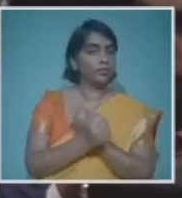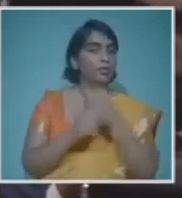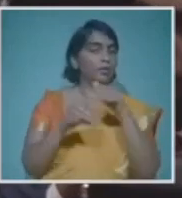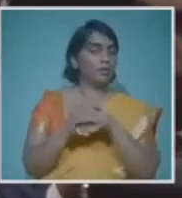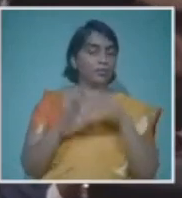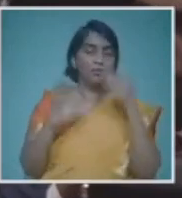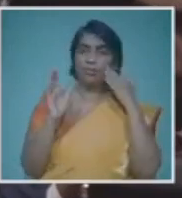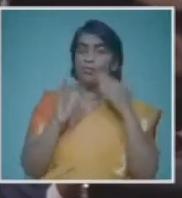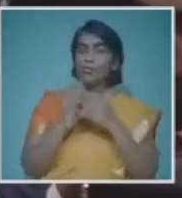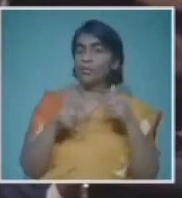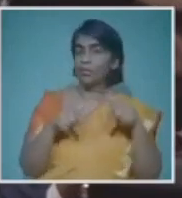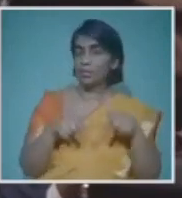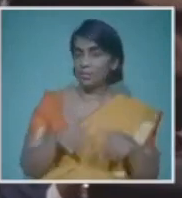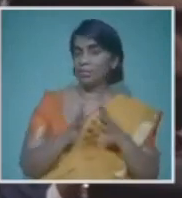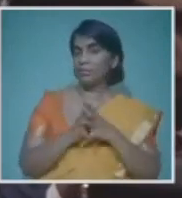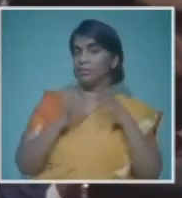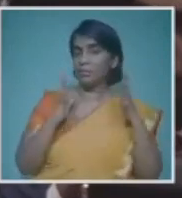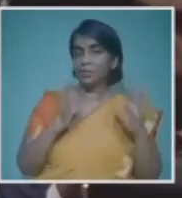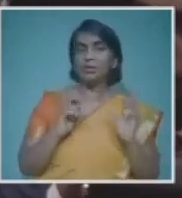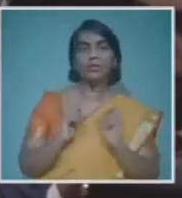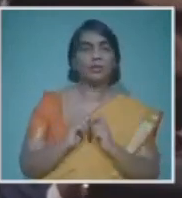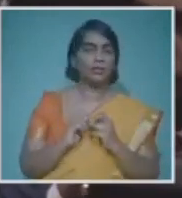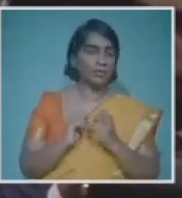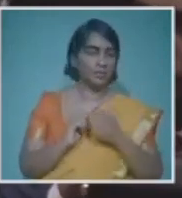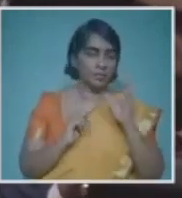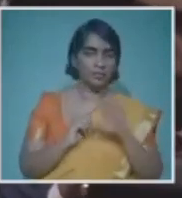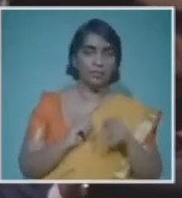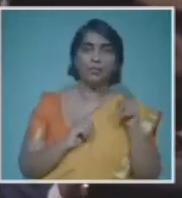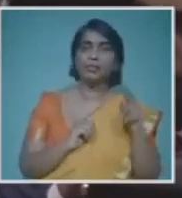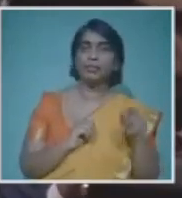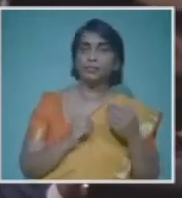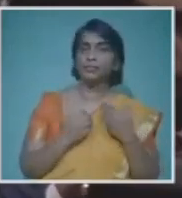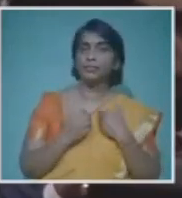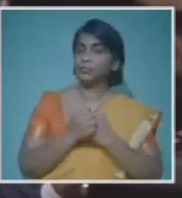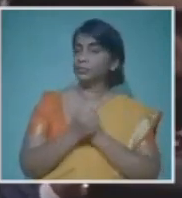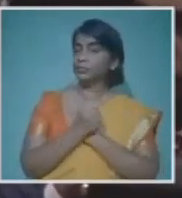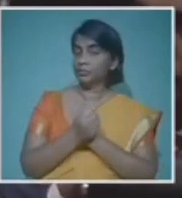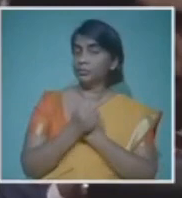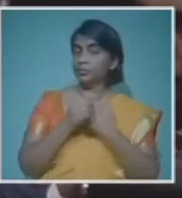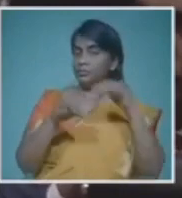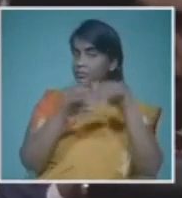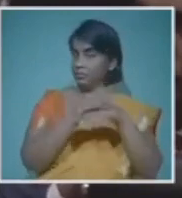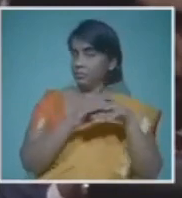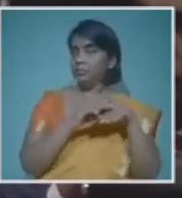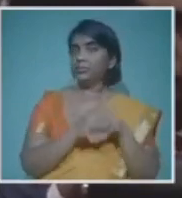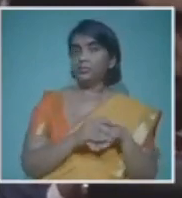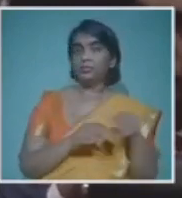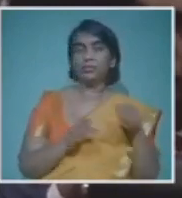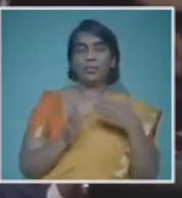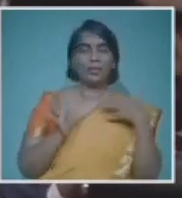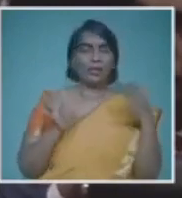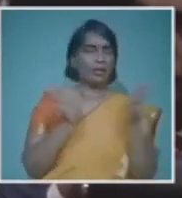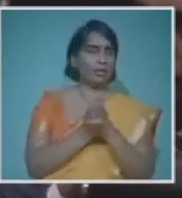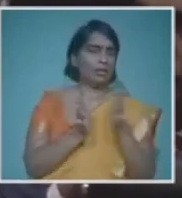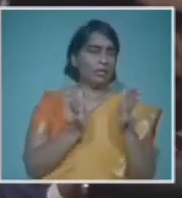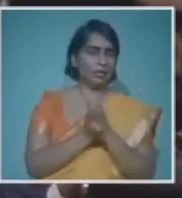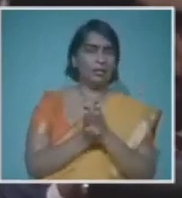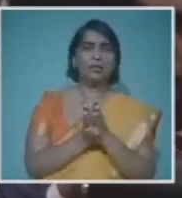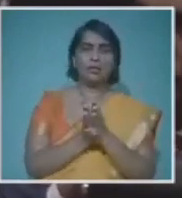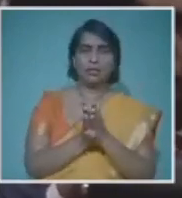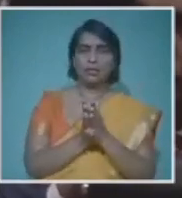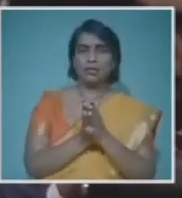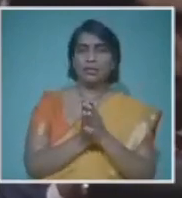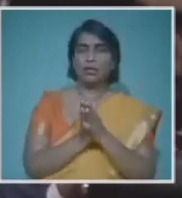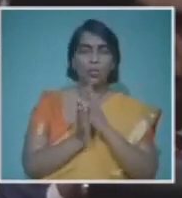සම්බන්ධව ගත්තොත් අද ඉතා බරපතල තත්ත්වයක තිබෙන්නේ. අපේ බන්ධනාගාරවල ඉඩකඩ සාමාන්‍ය විදිහට